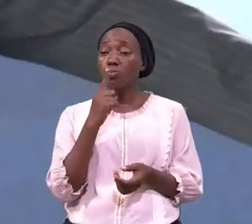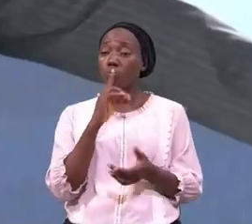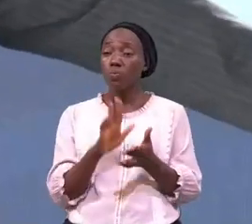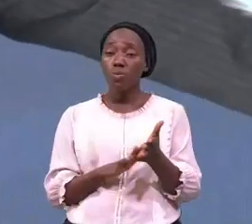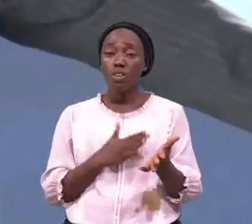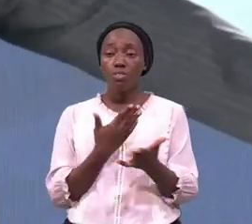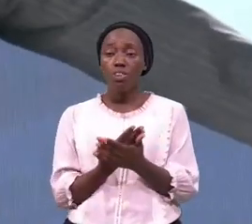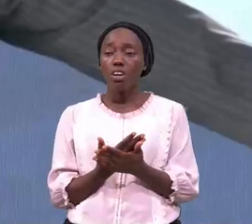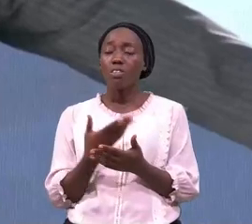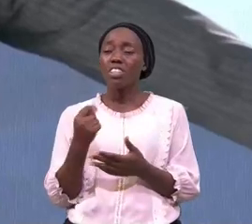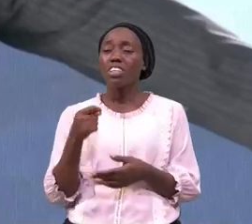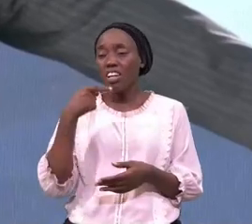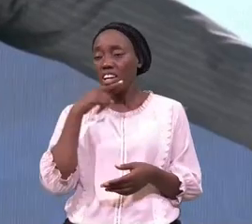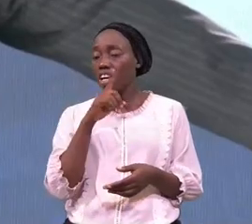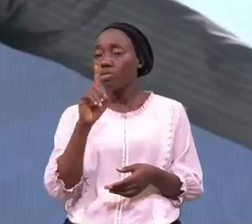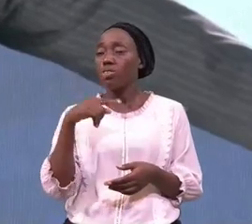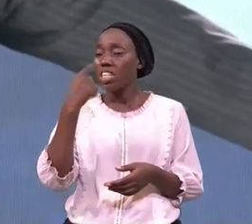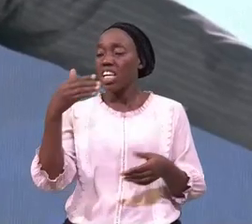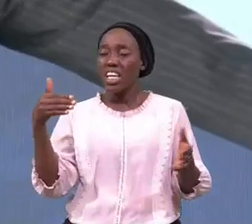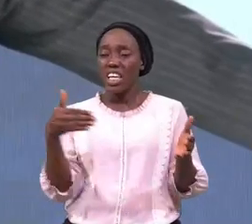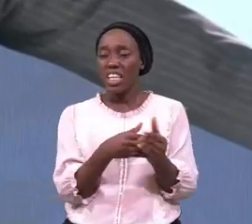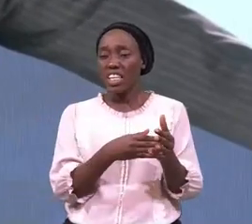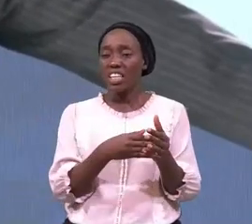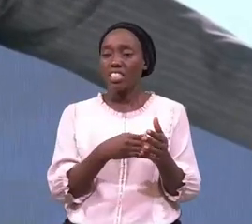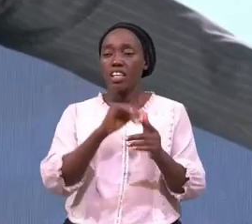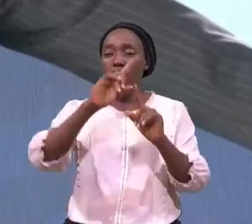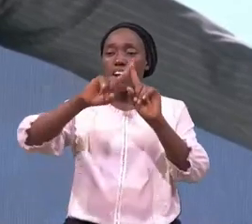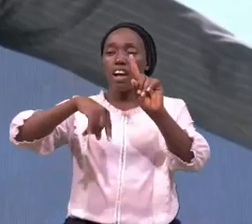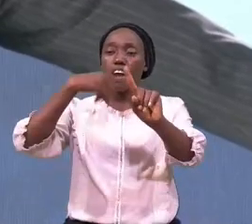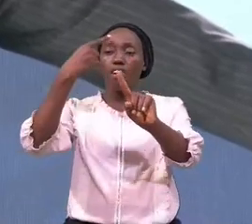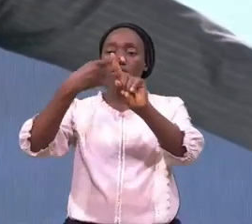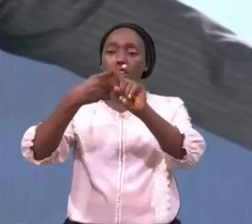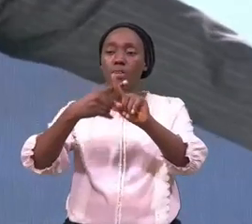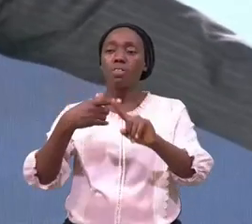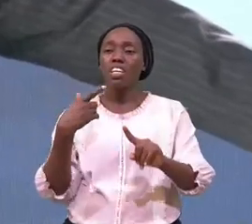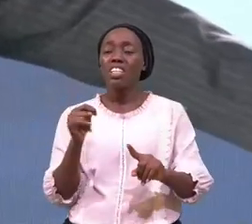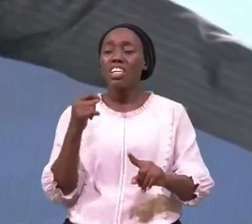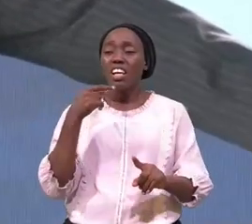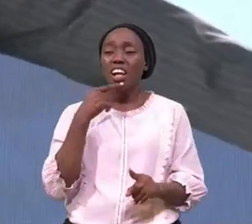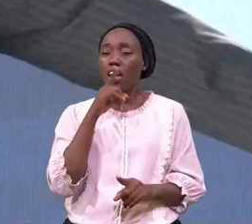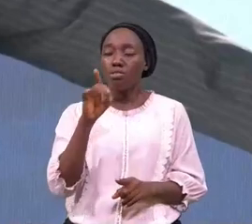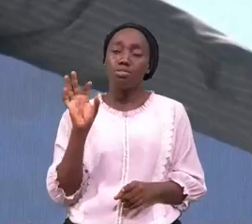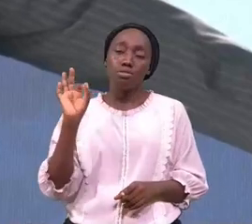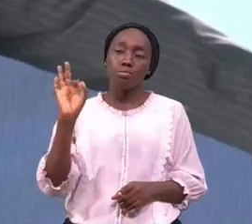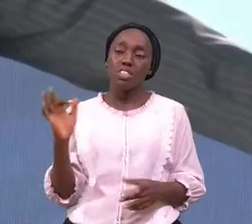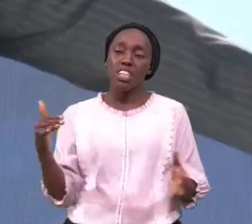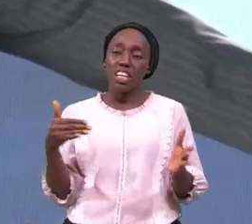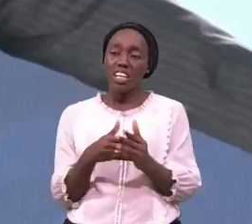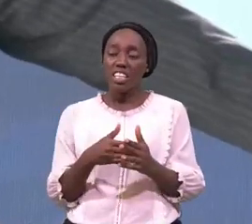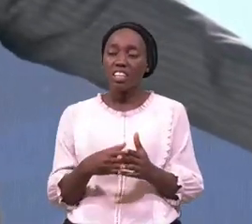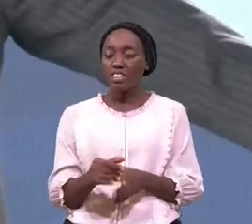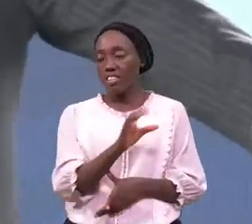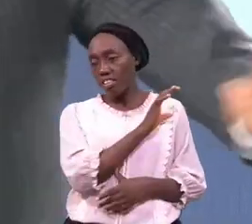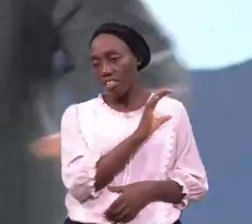Et Dieu ne va pas soutenir les mensonges que tu dis contre le calvaire. Les mensonges que tu prêches